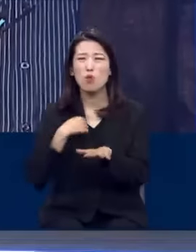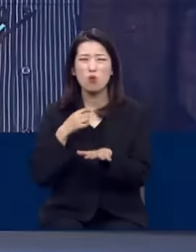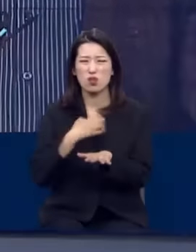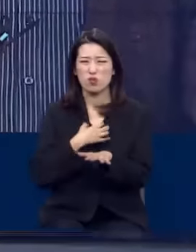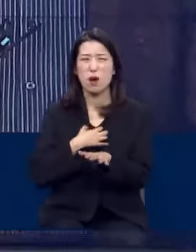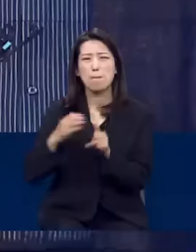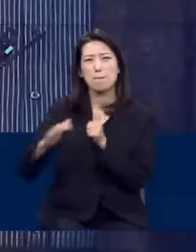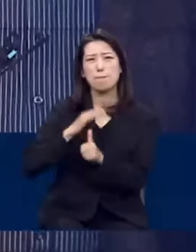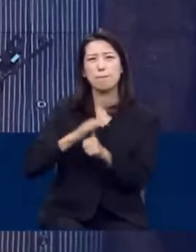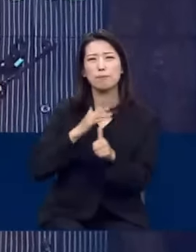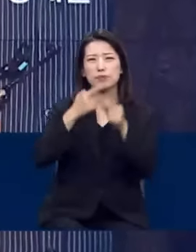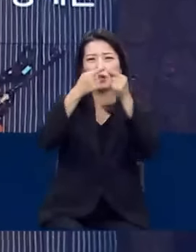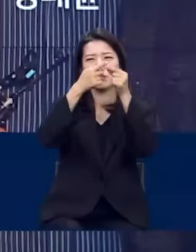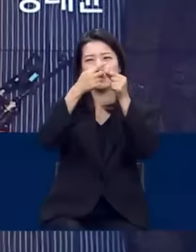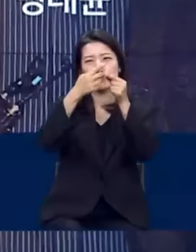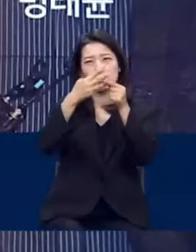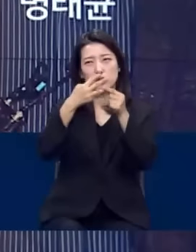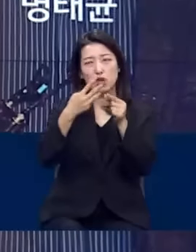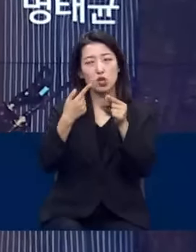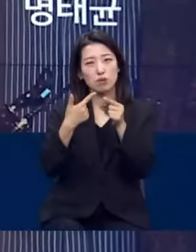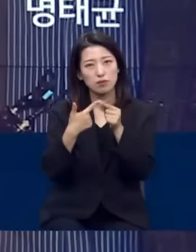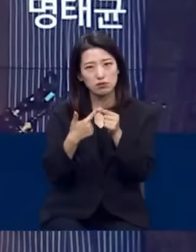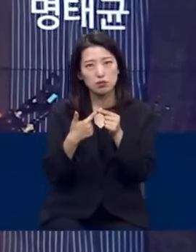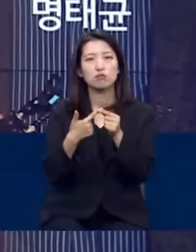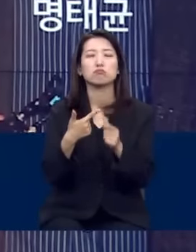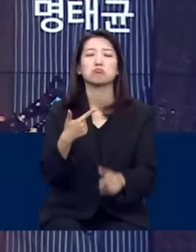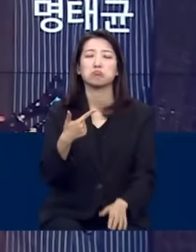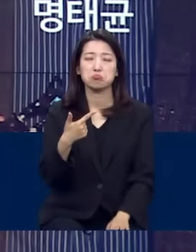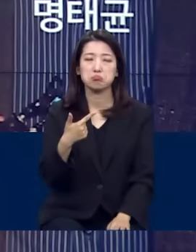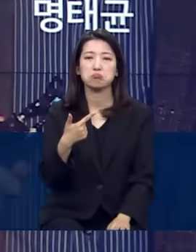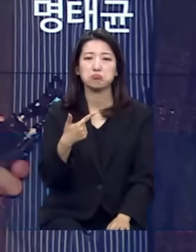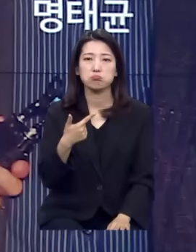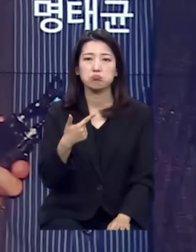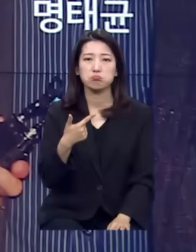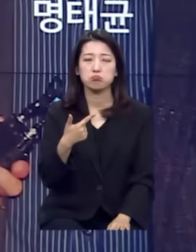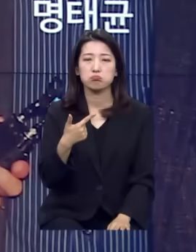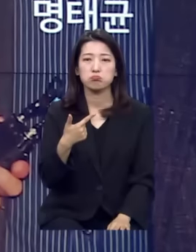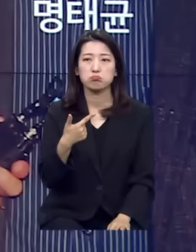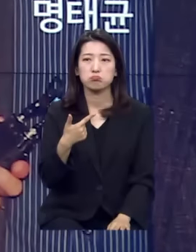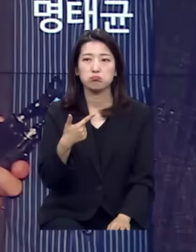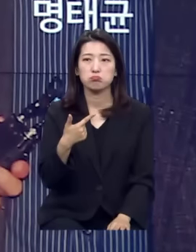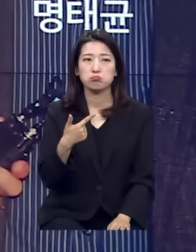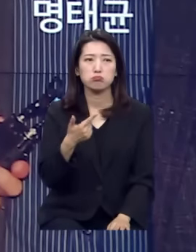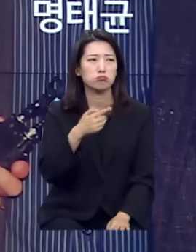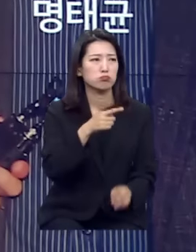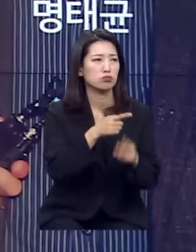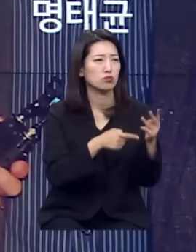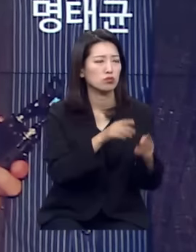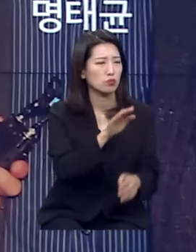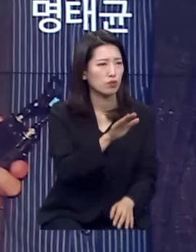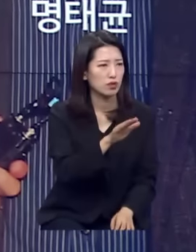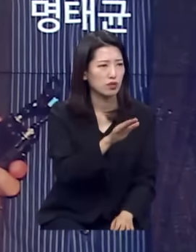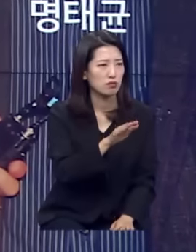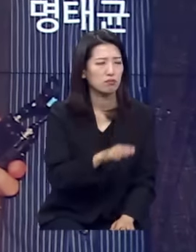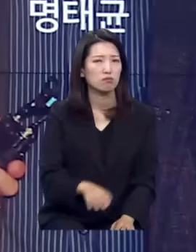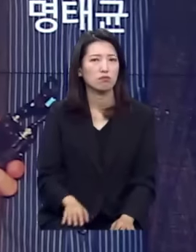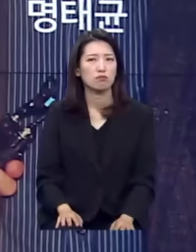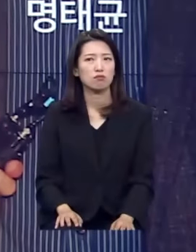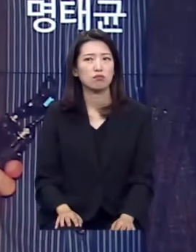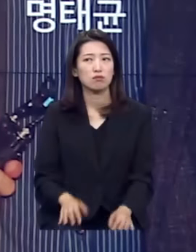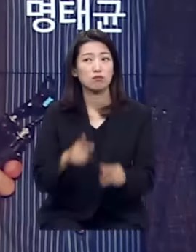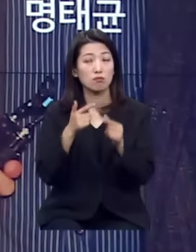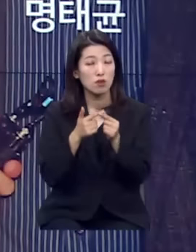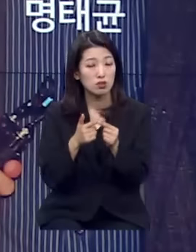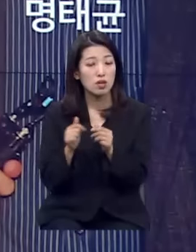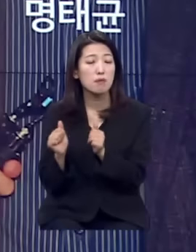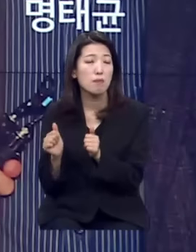얘기를 하고 있죠 근데 첫 번째 두 번째 세 번째네 번째 다섯 번째 그리고 여섯 번째인데 윤 대표님 예 그럼 그렇다고 해서이 여섯 번째 파도가